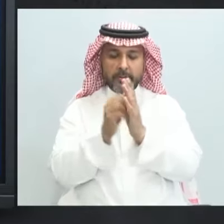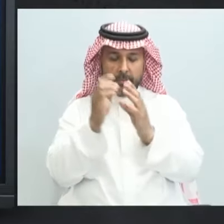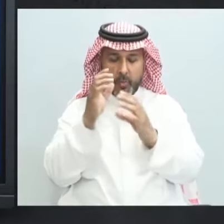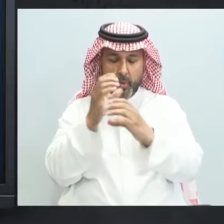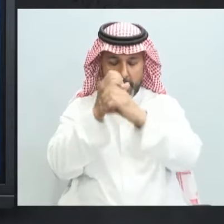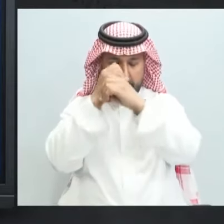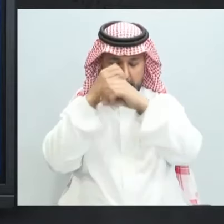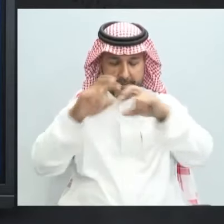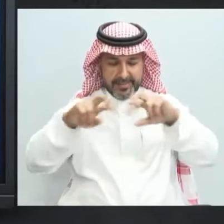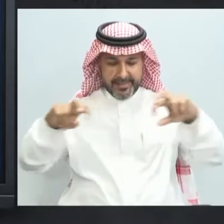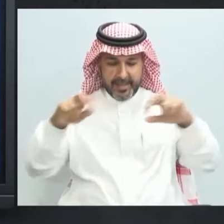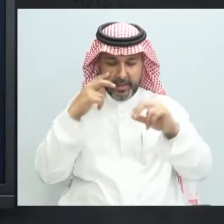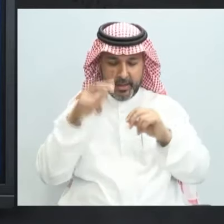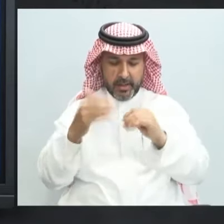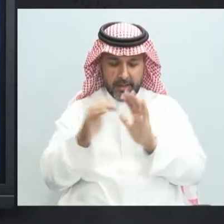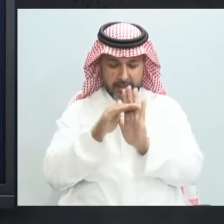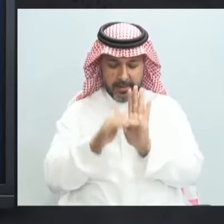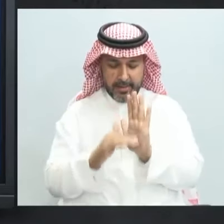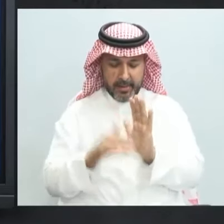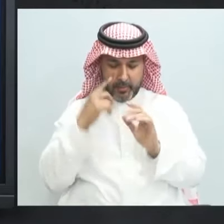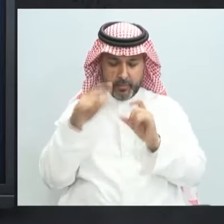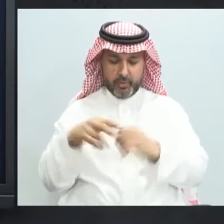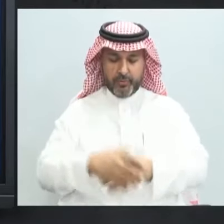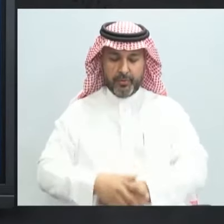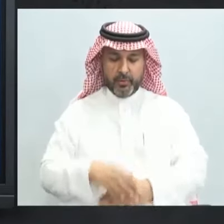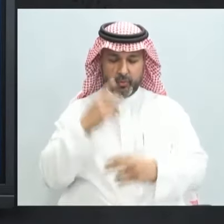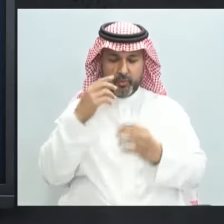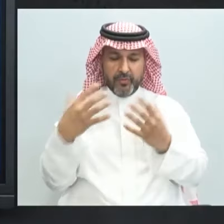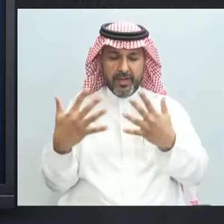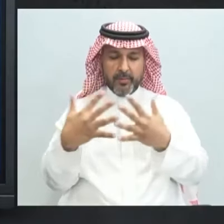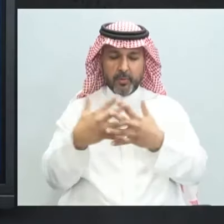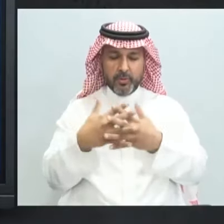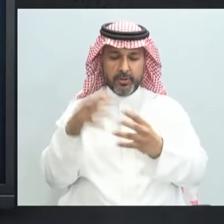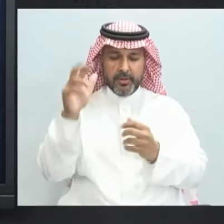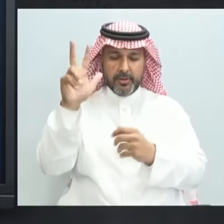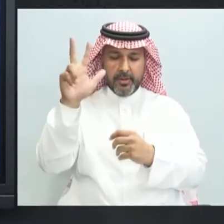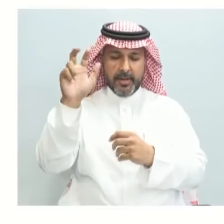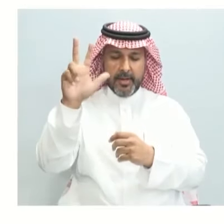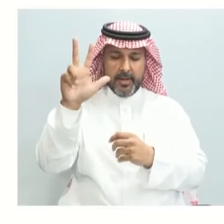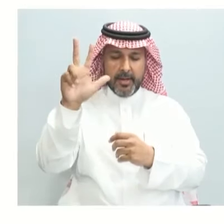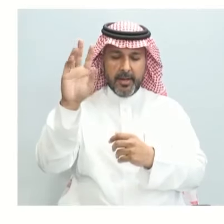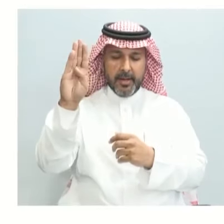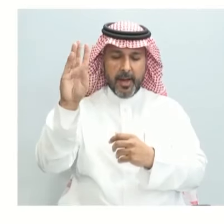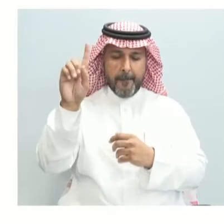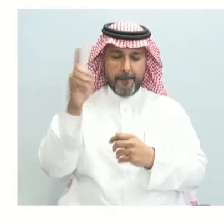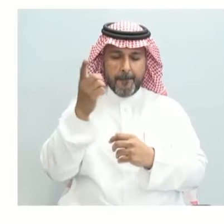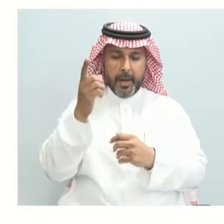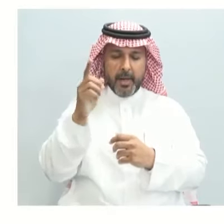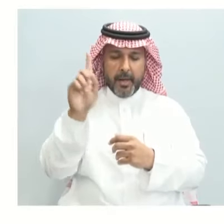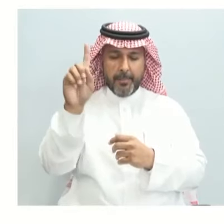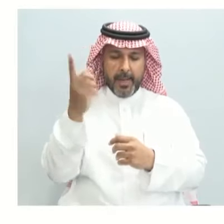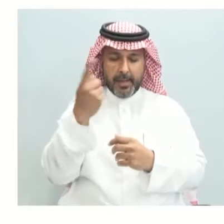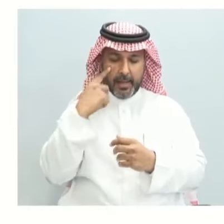الاوليه وطريقه ايجاد القاسم المشترك الاكبر لمجموعه من كثيرات الحدود واستخدمنا ذلك في